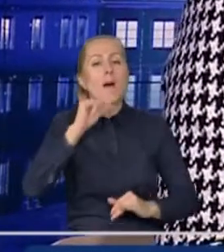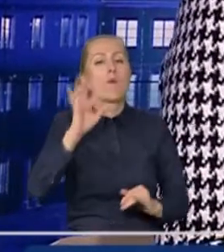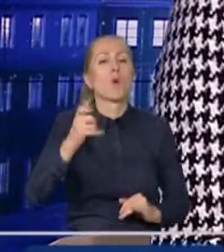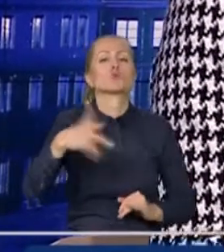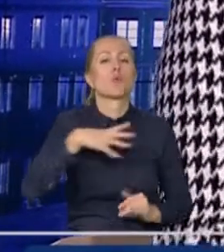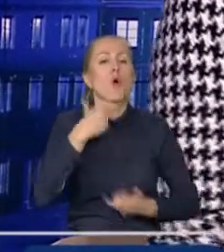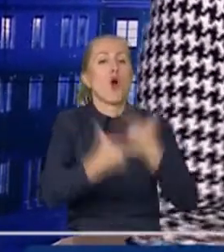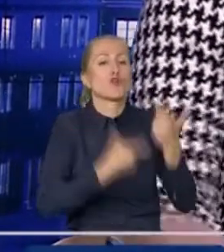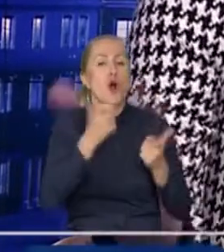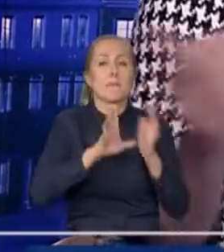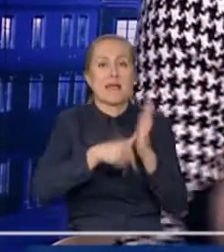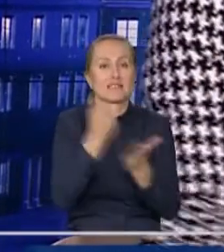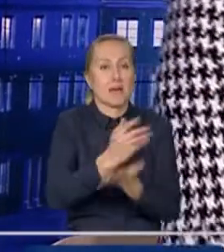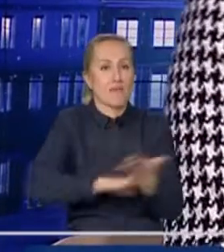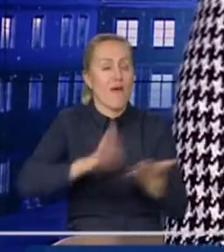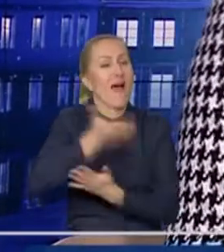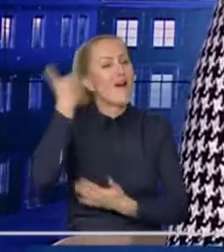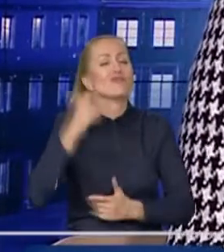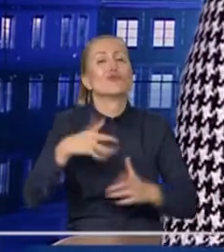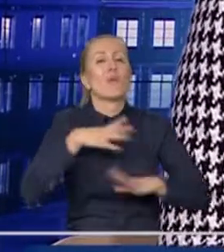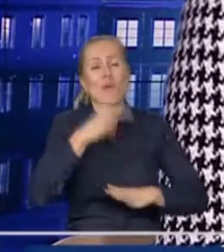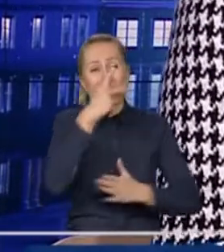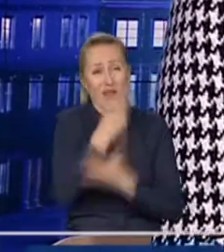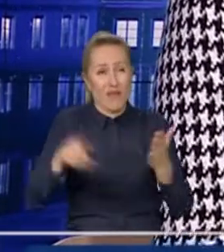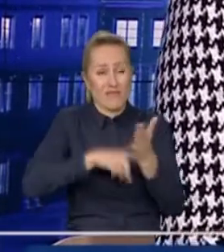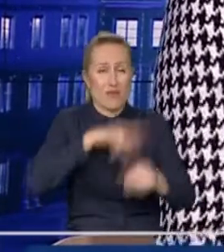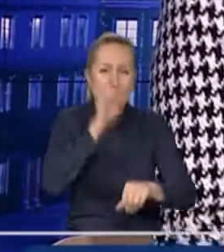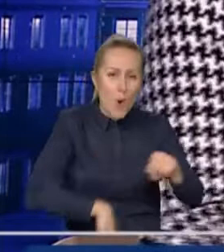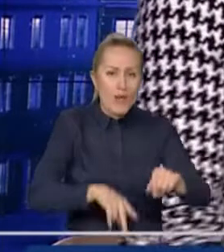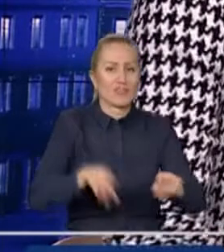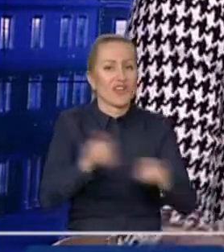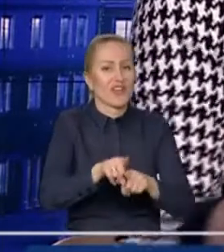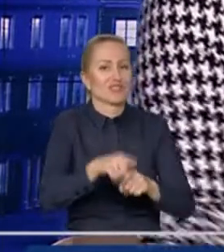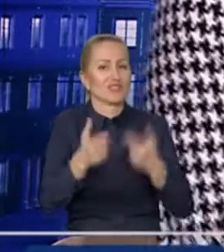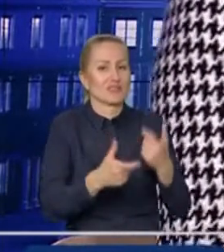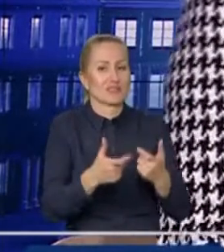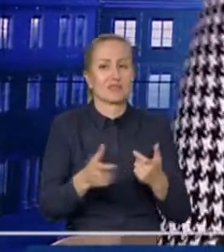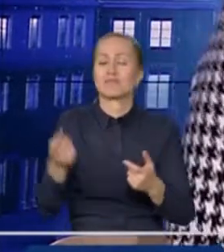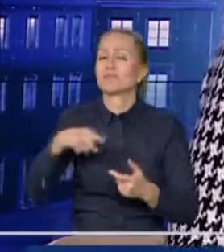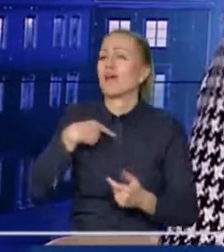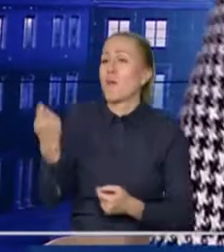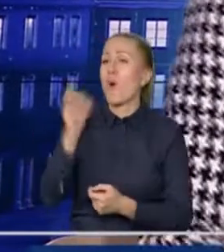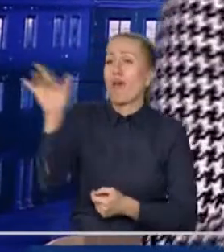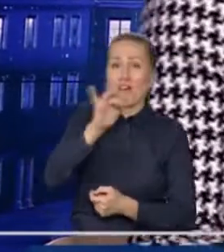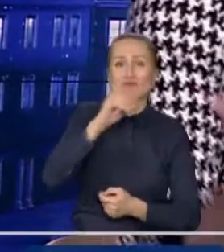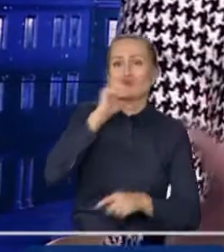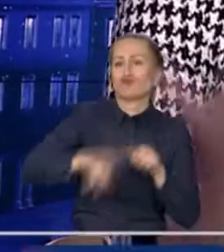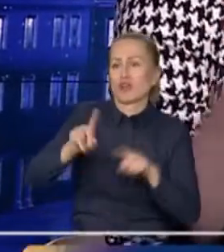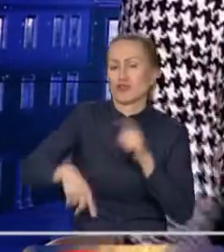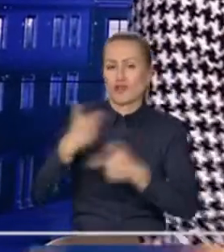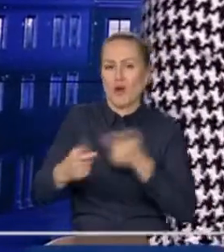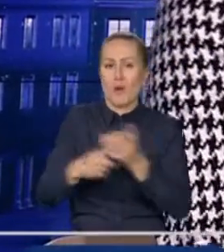Obywatelskiej, gdzie tam idzie o miasta powiatowe, wystarczy przypomnieć likwidowanie posterunków policji. No teraz przypomnieli o